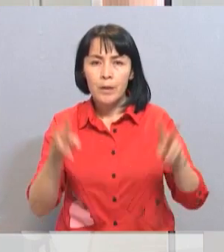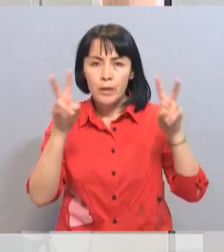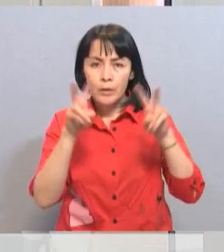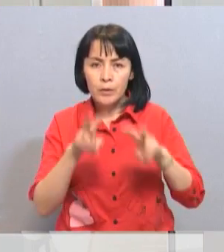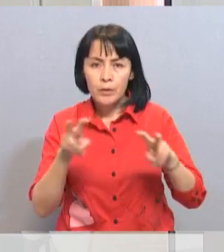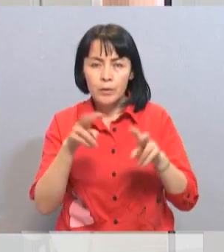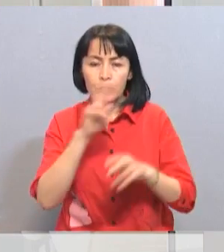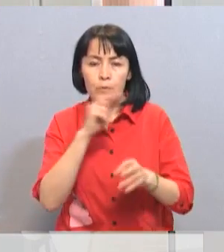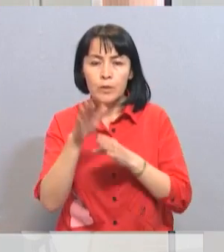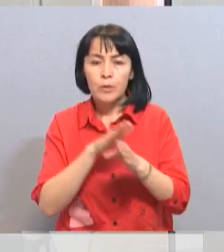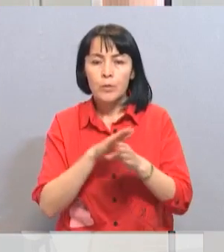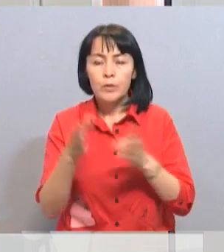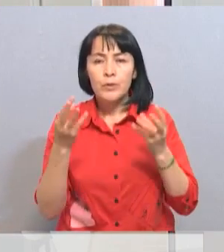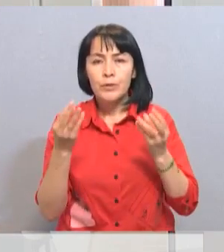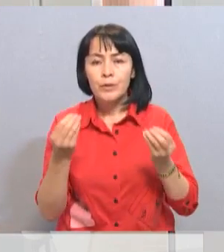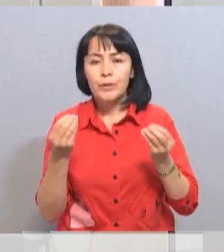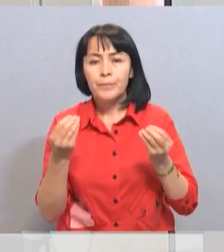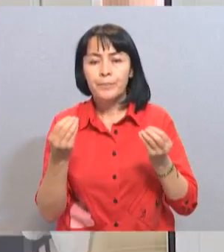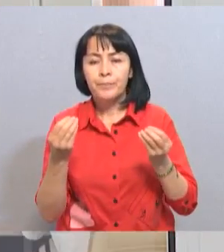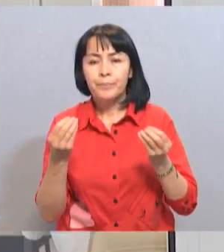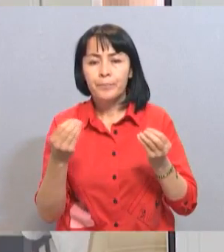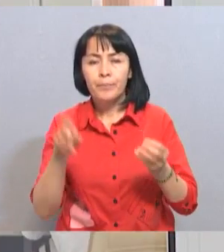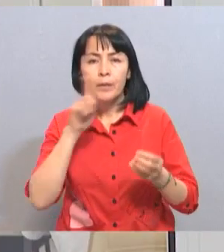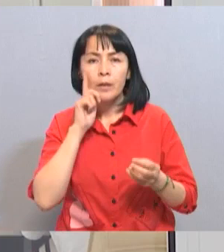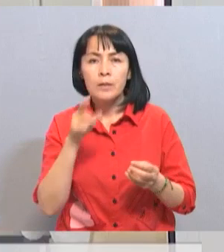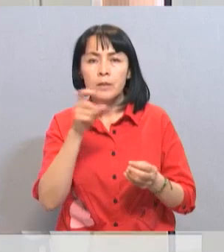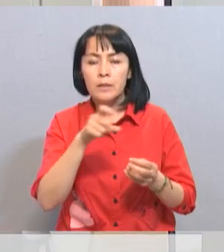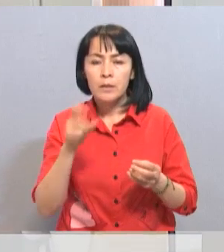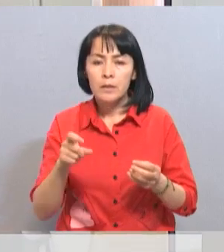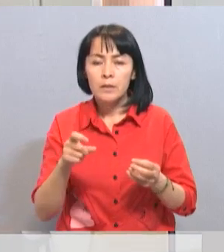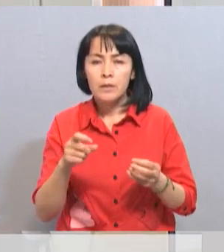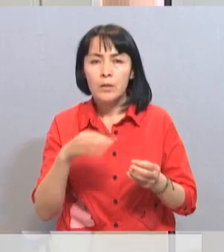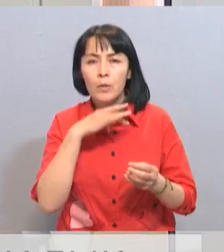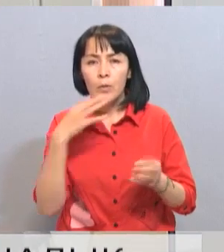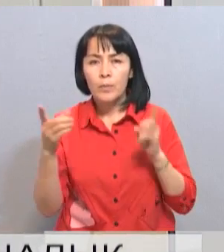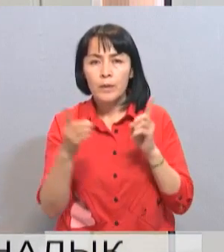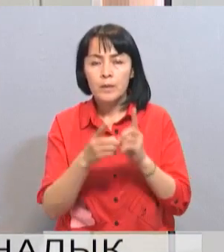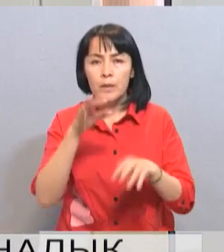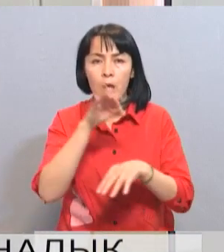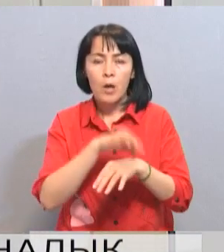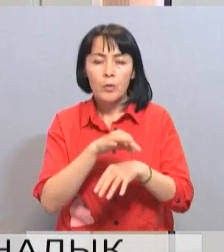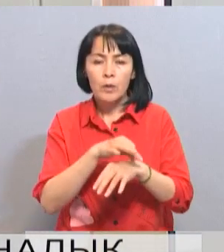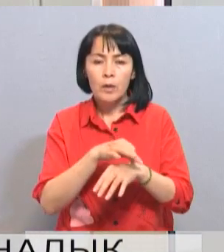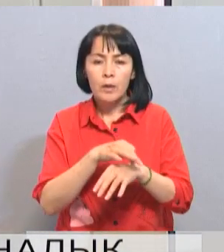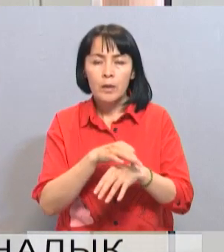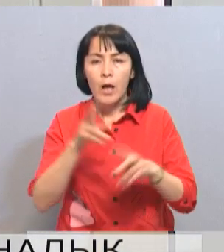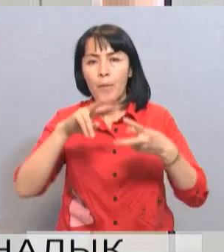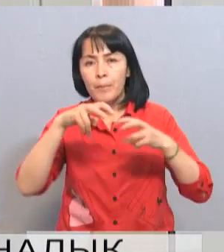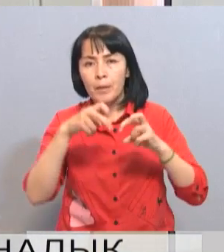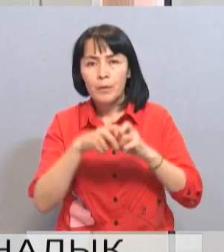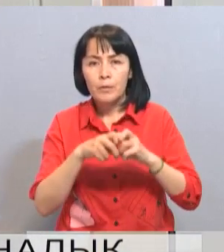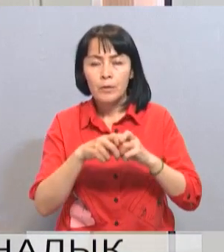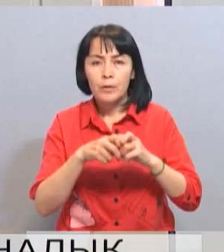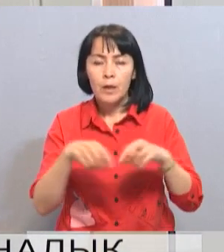профилактикалық тексерулер жүргізіп жатырмыз. Және де жастардың арасындағы жиі кездесетін аурулар туралы, проблемалар